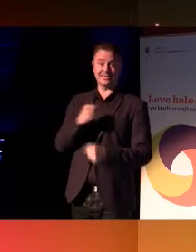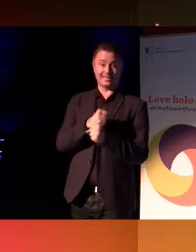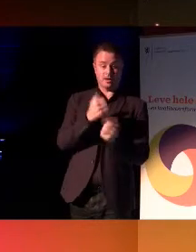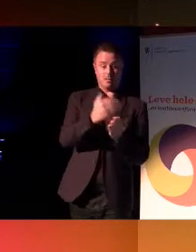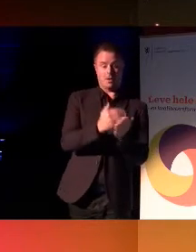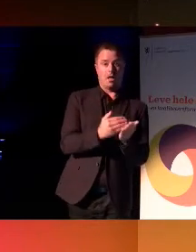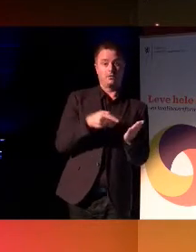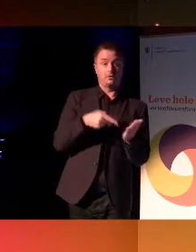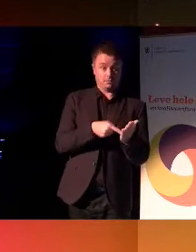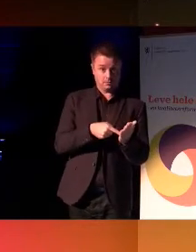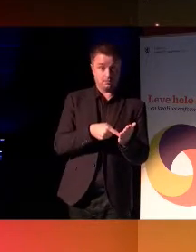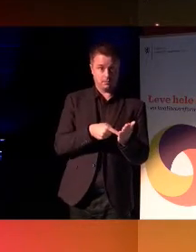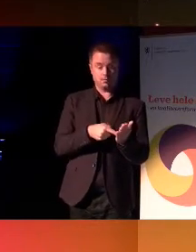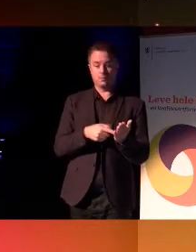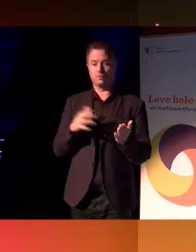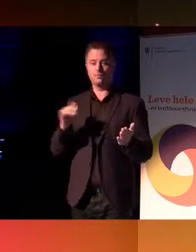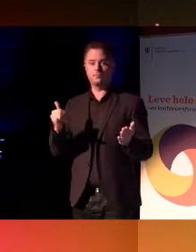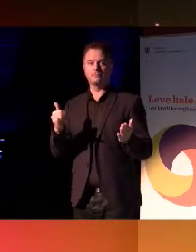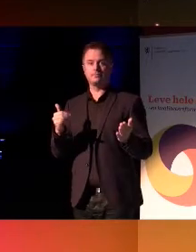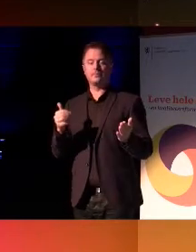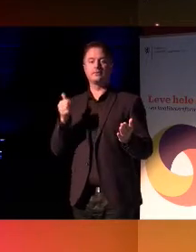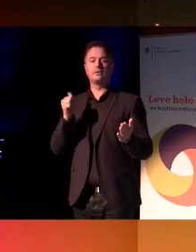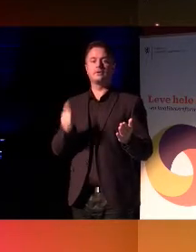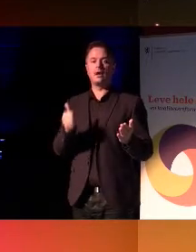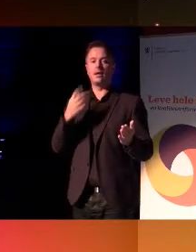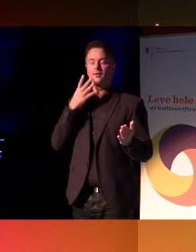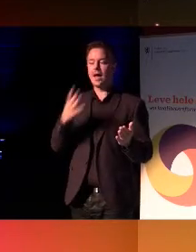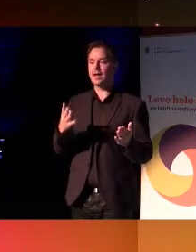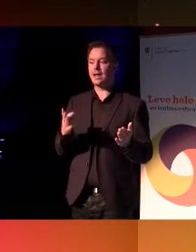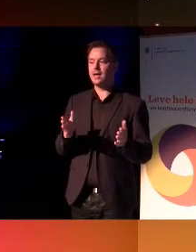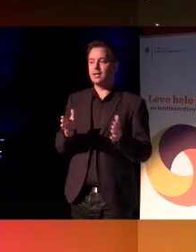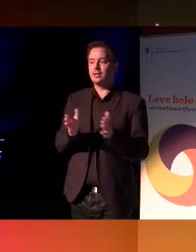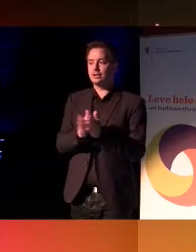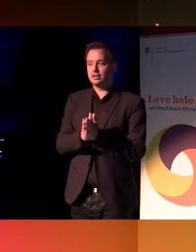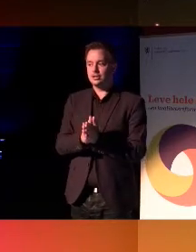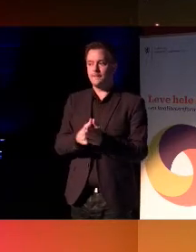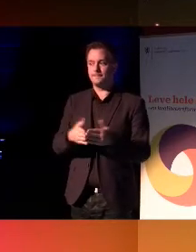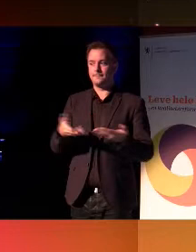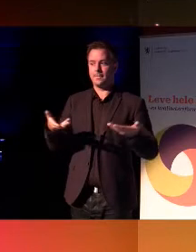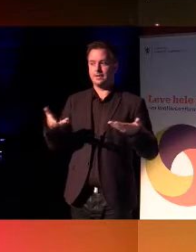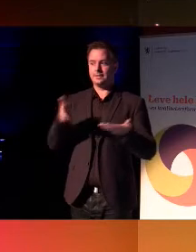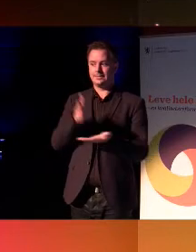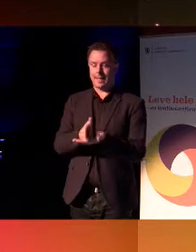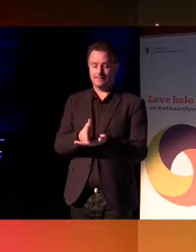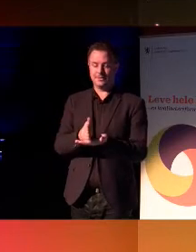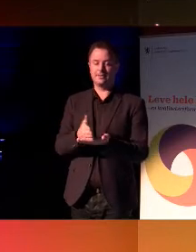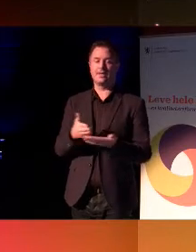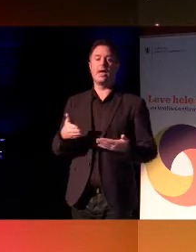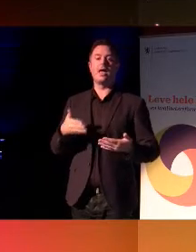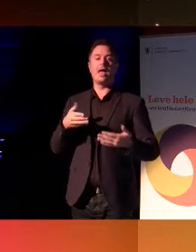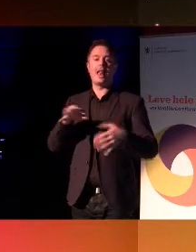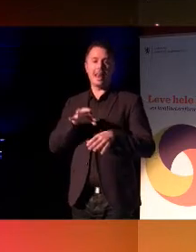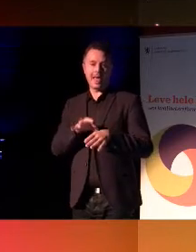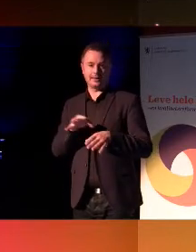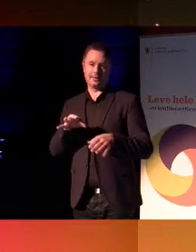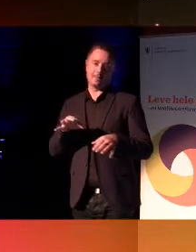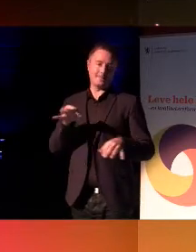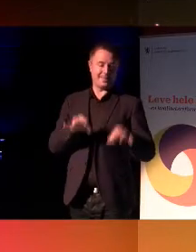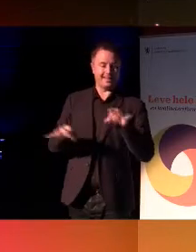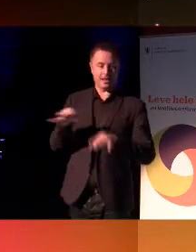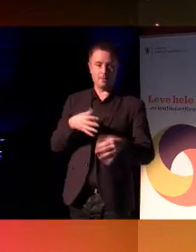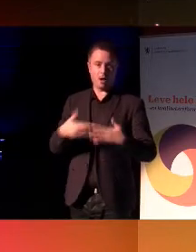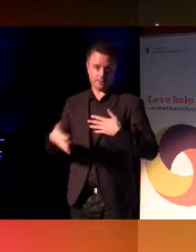legemiddel. Der ligger jo en hund begravet og en alvorlig fare for svikt og risiko for pasientene, at det ikke